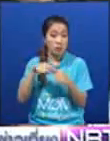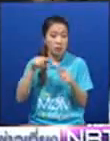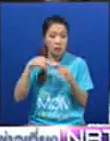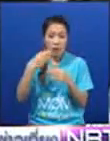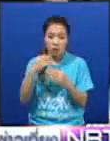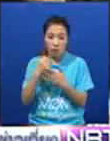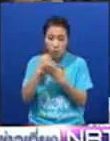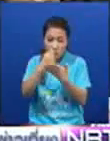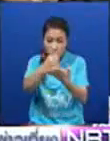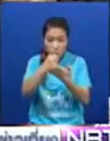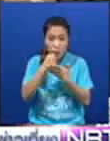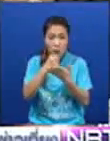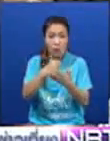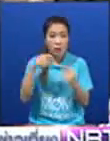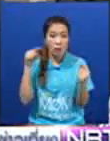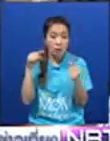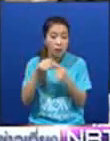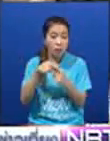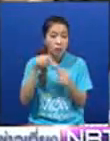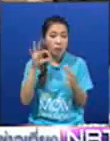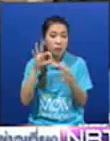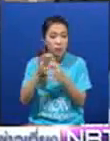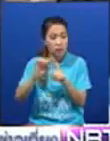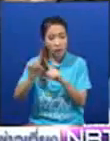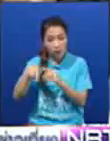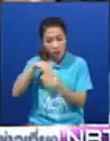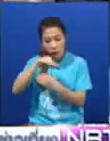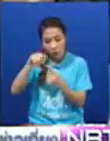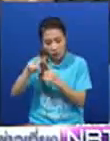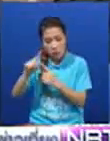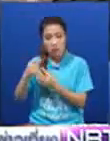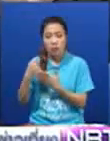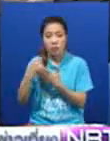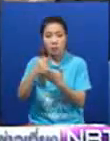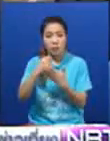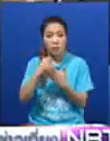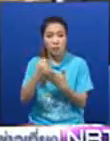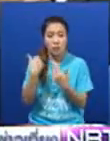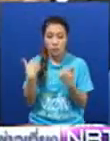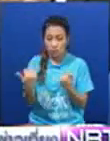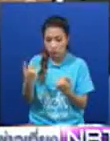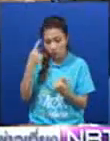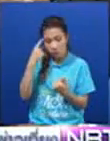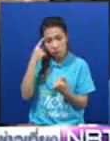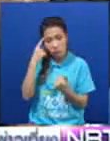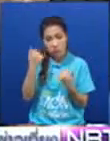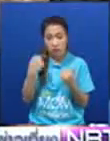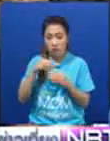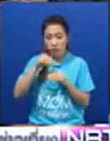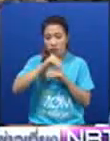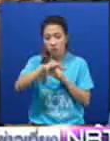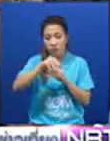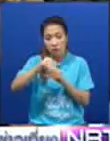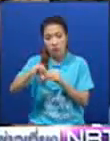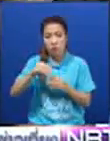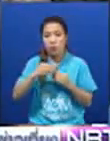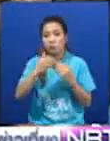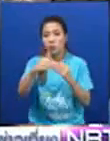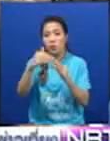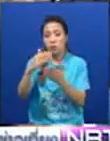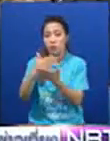ยาหลังจากปรากฏการณ์เกิดขึ้นจริงๆแล้วเนี่ยก็คงจะตอนนี้ก็มีการทยอยนำเสนอคณะรัฐมนตรีอยู่